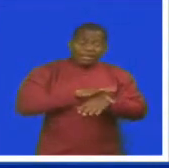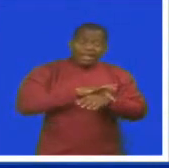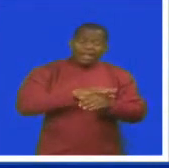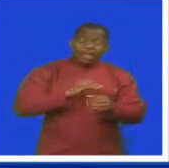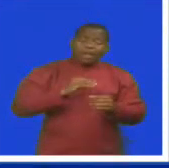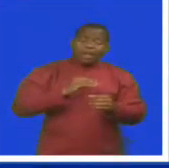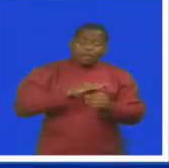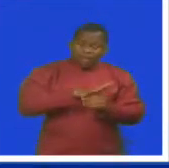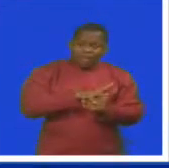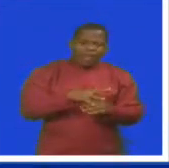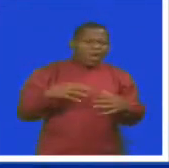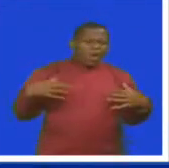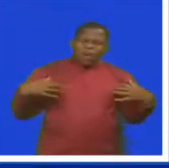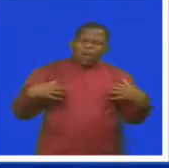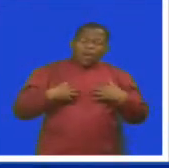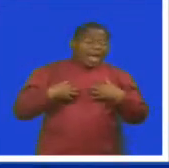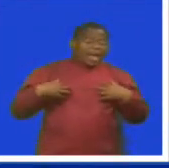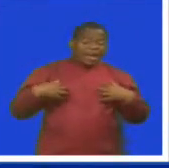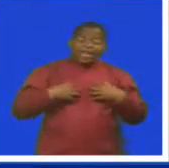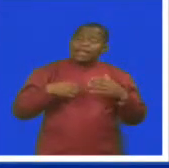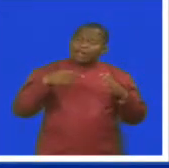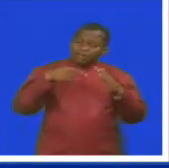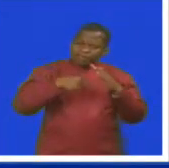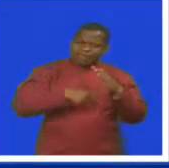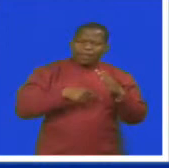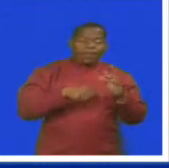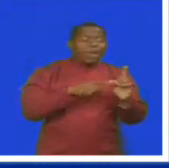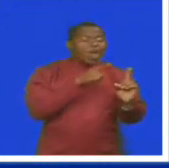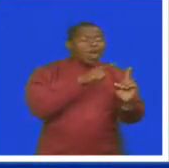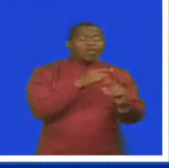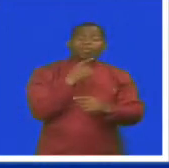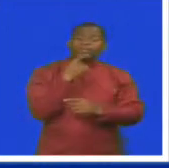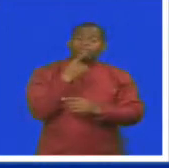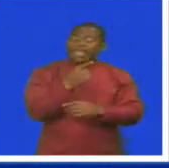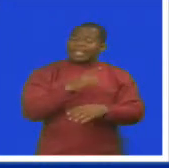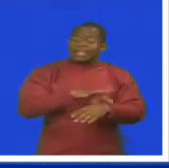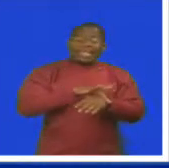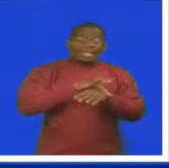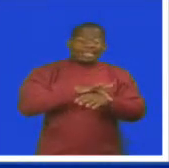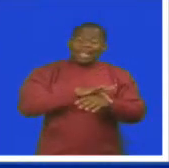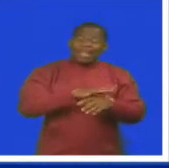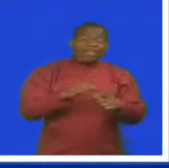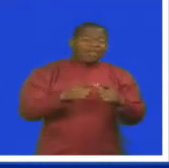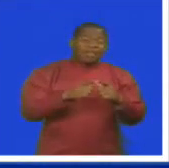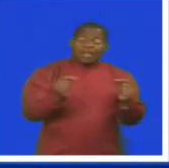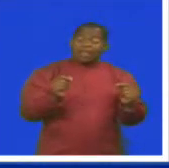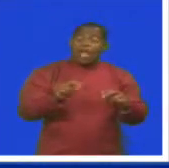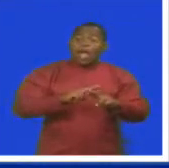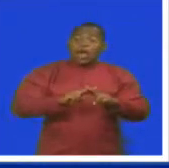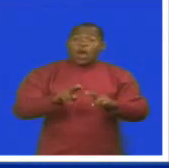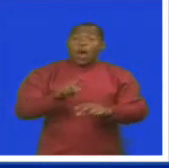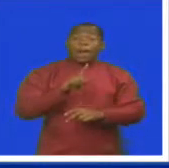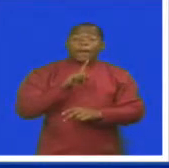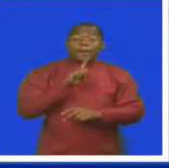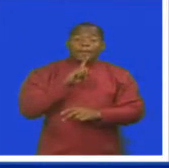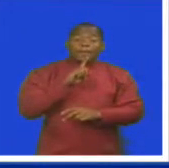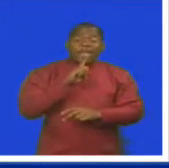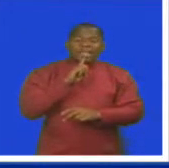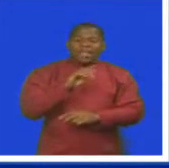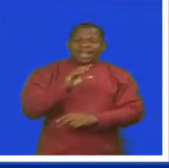mkhuhlane usengakapheli noma ngabe tinombolo tibonakala ngathi tiyancipha. Umbiko ke logcwele ngalena ndzaba